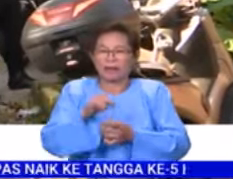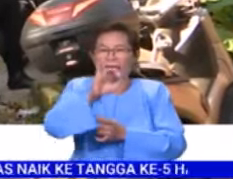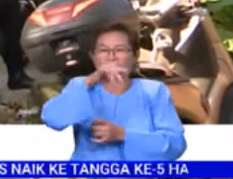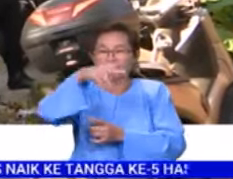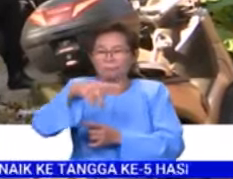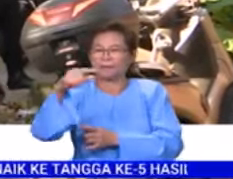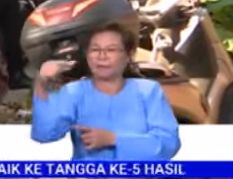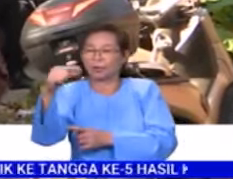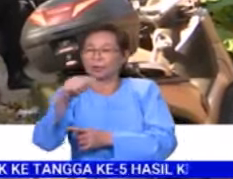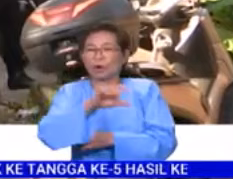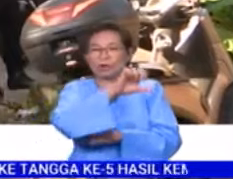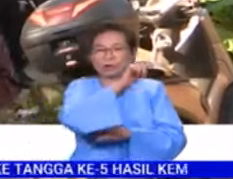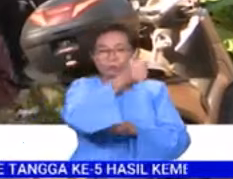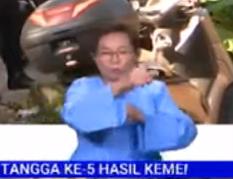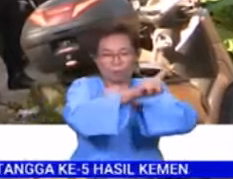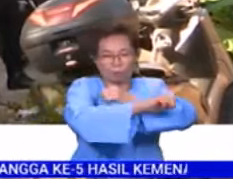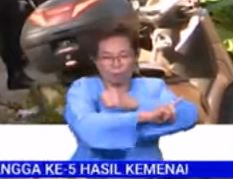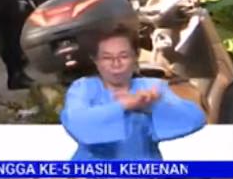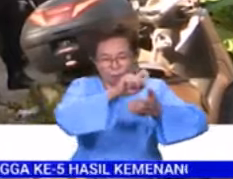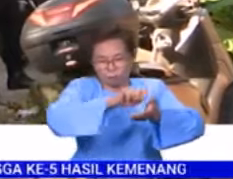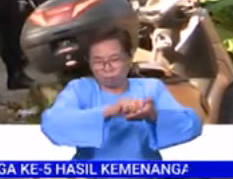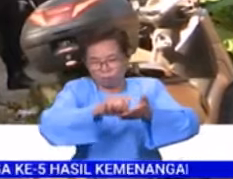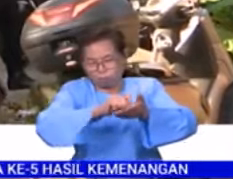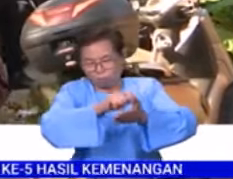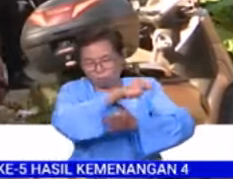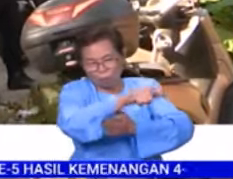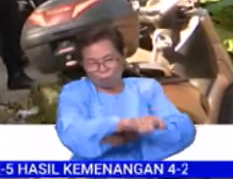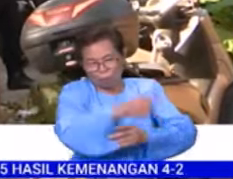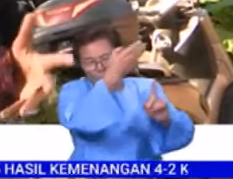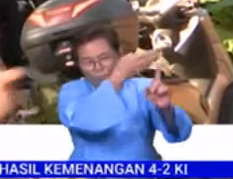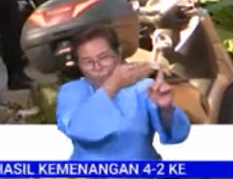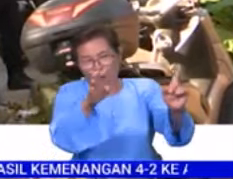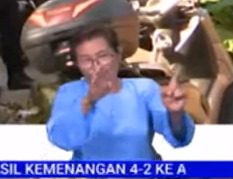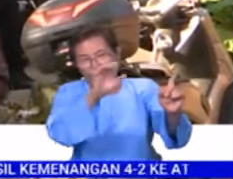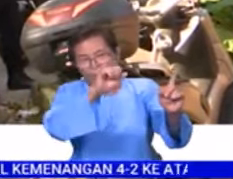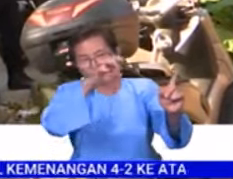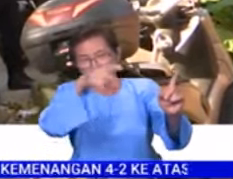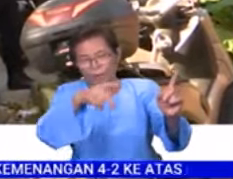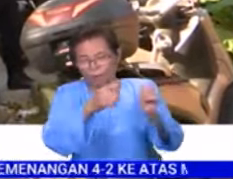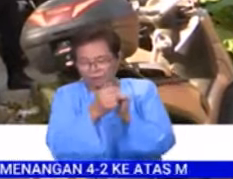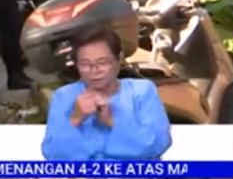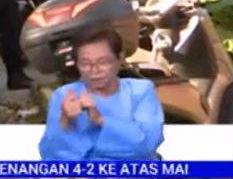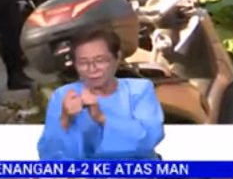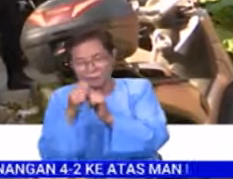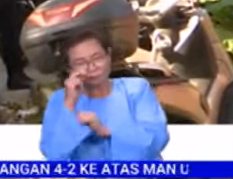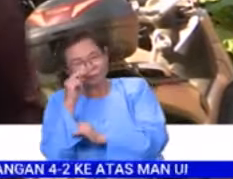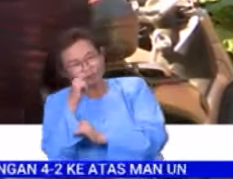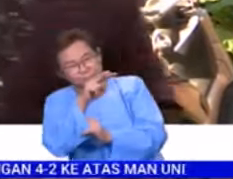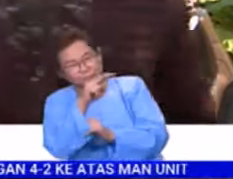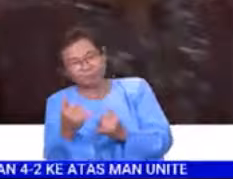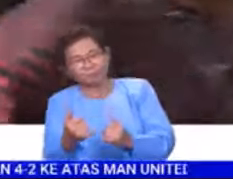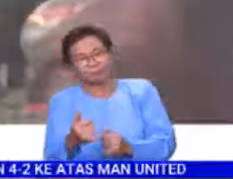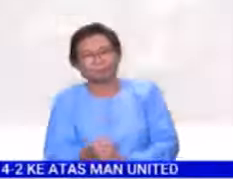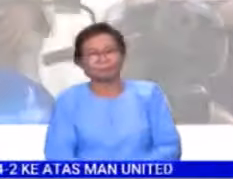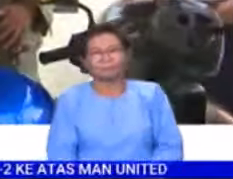akhirnya 10 kompaun dikeluarkan terhadap individu yang melanggarnya. Mari kita sama-sama saksikan.